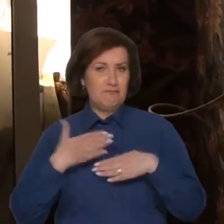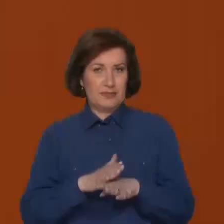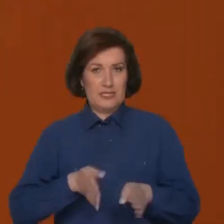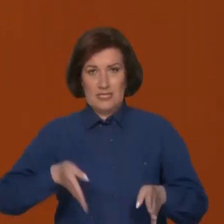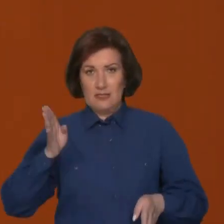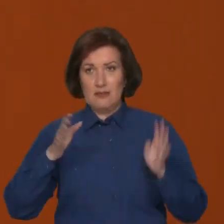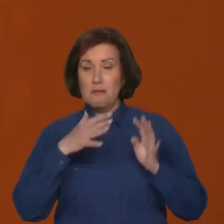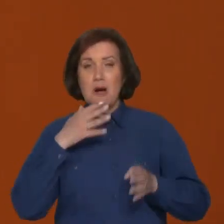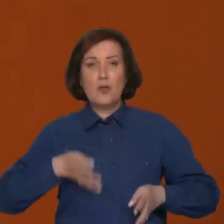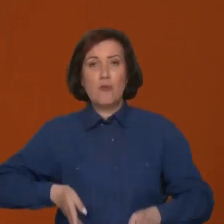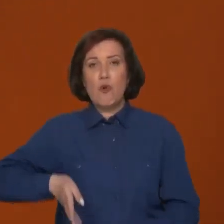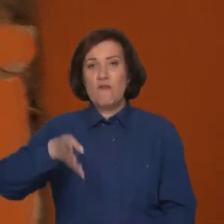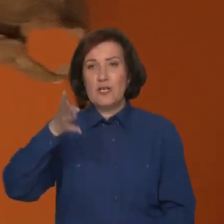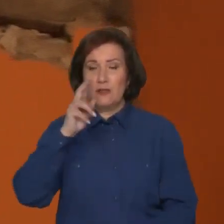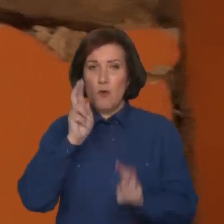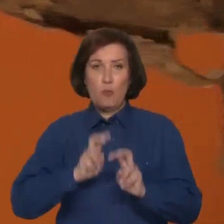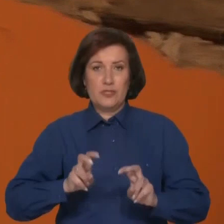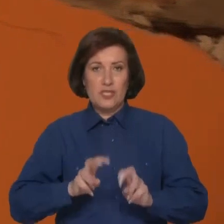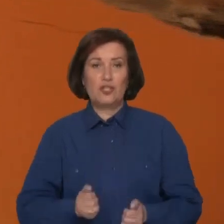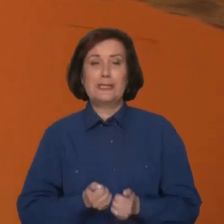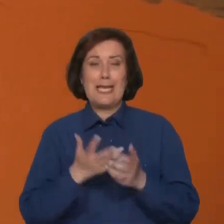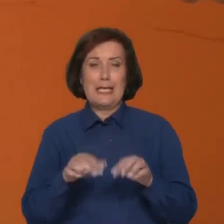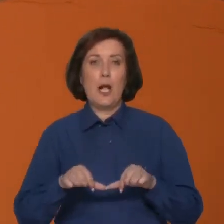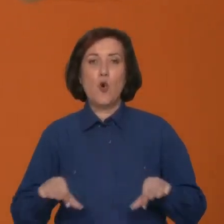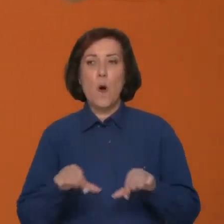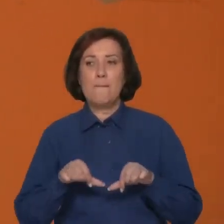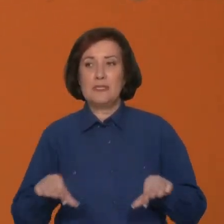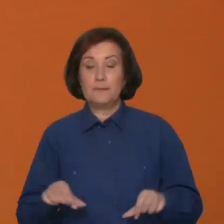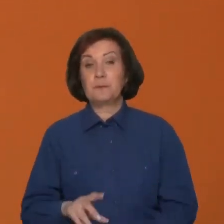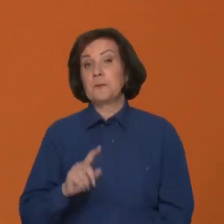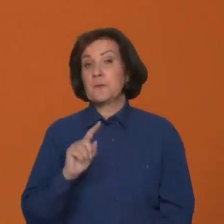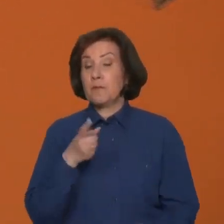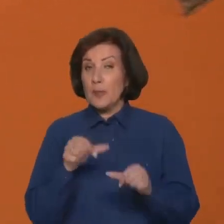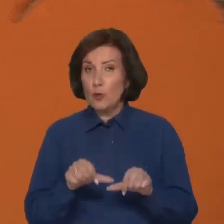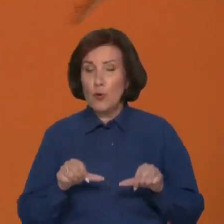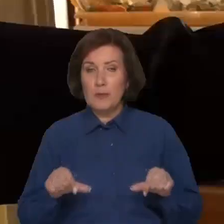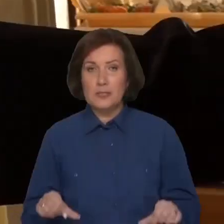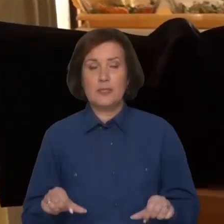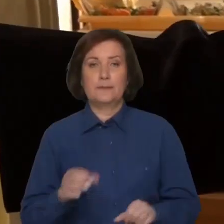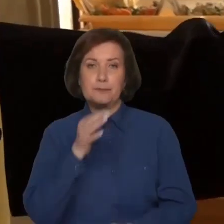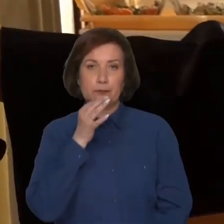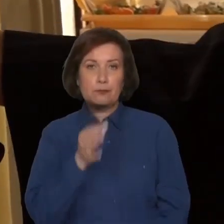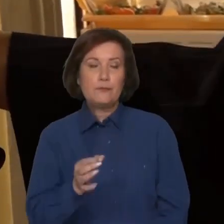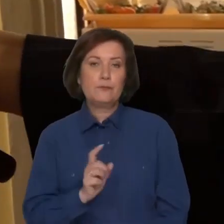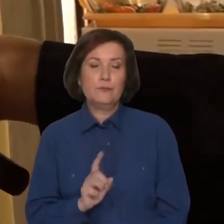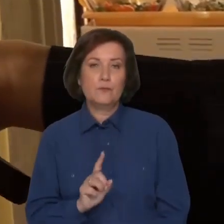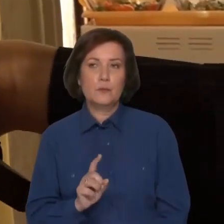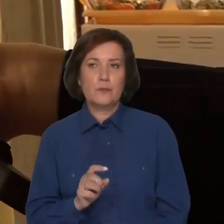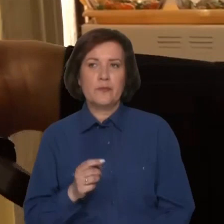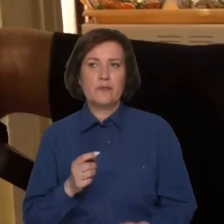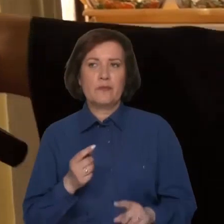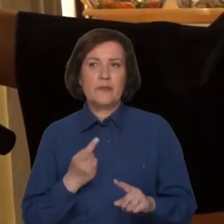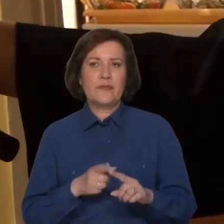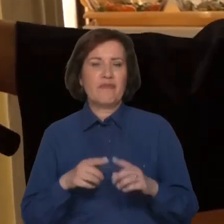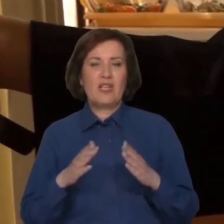стіни. Багатоповерхівку обстежили декілька комісій. Перша комісія, це, ну, вона сказала, що це, ну,